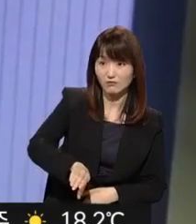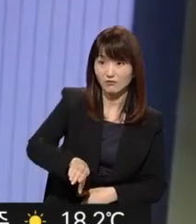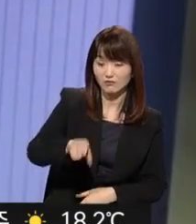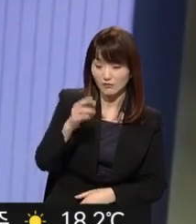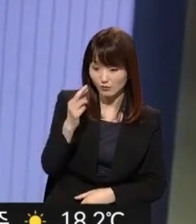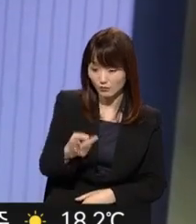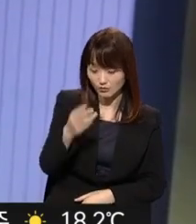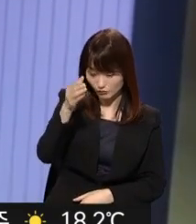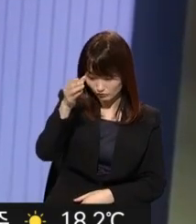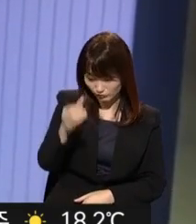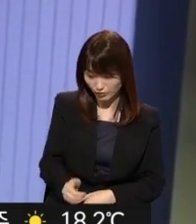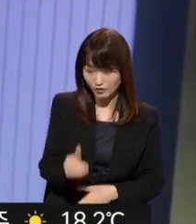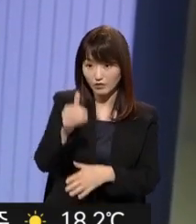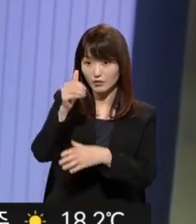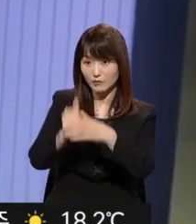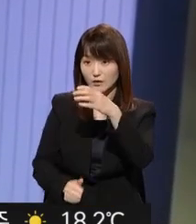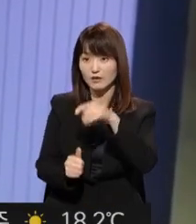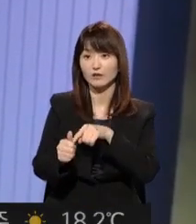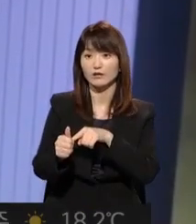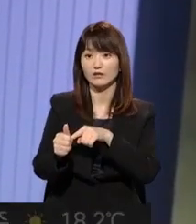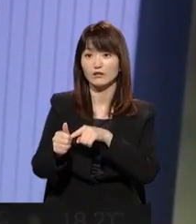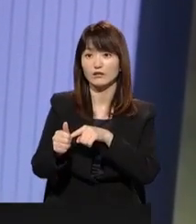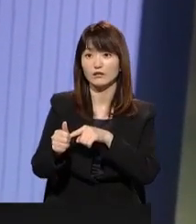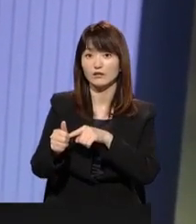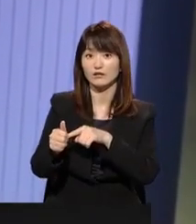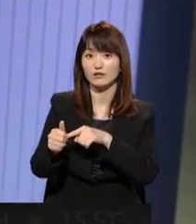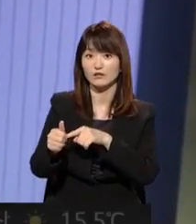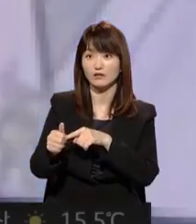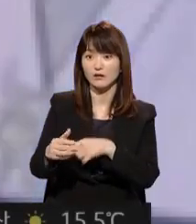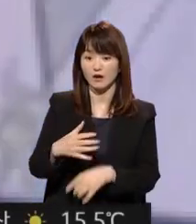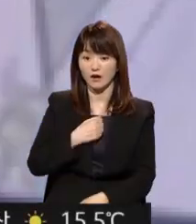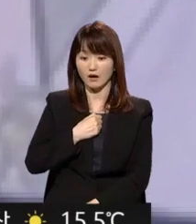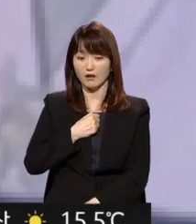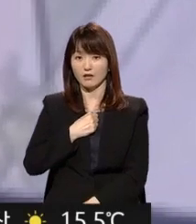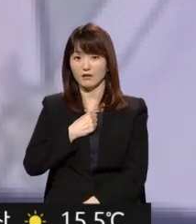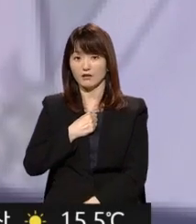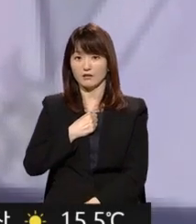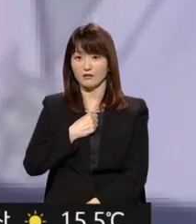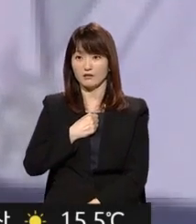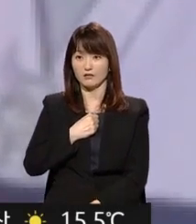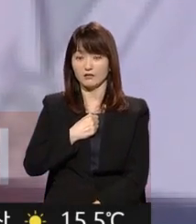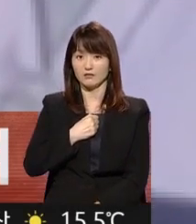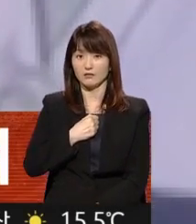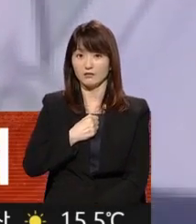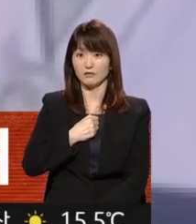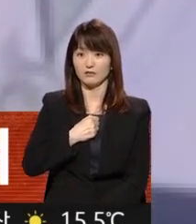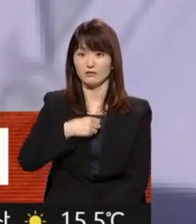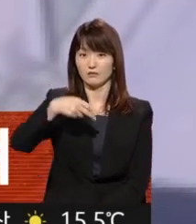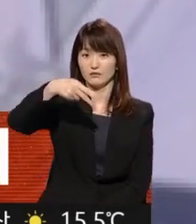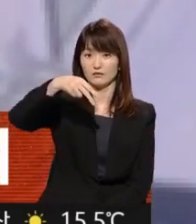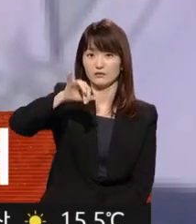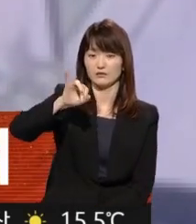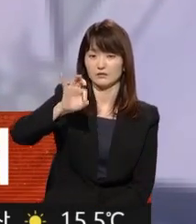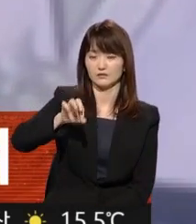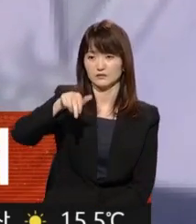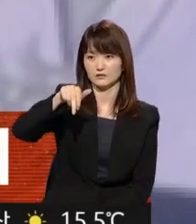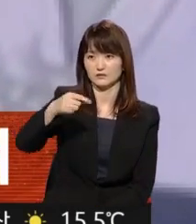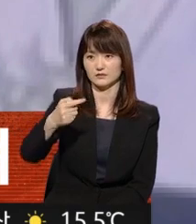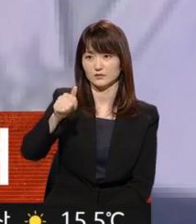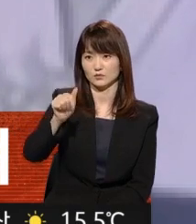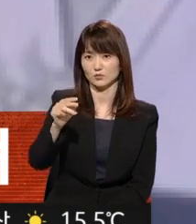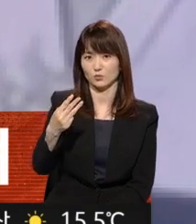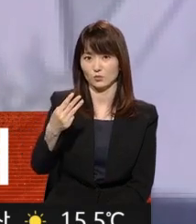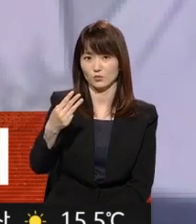안으로 그대로 쑥 빠져버렸습니다. 주변에 있던 사람들도 놀라는 모습입니다. 싱크홀. 네, 도로에 뜬금없이